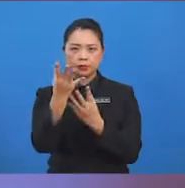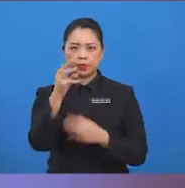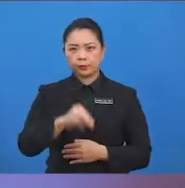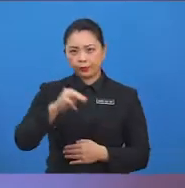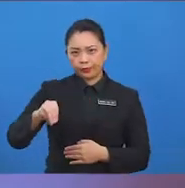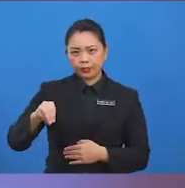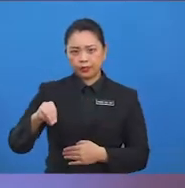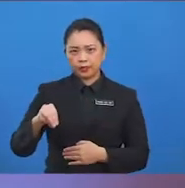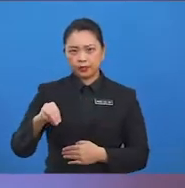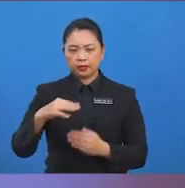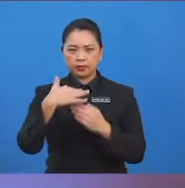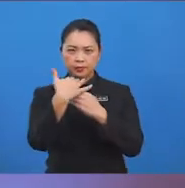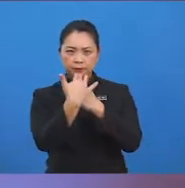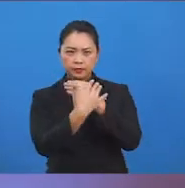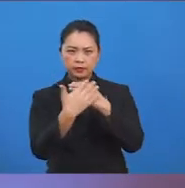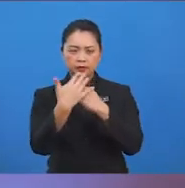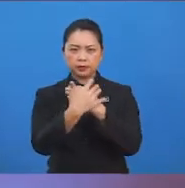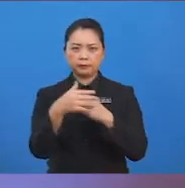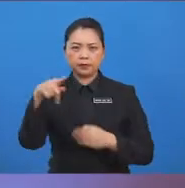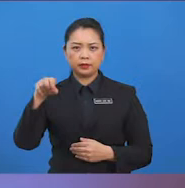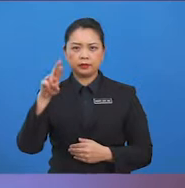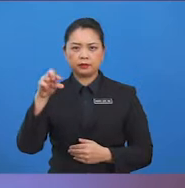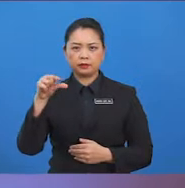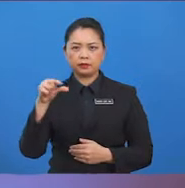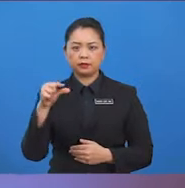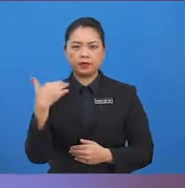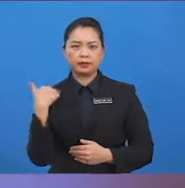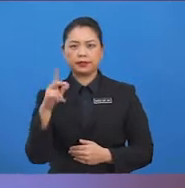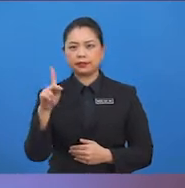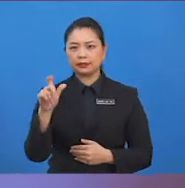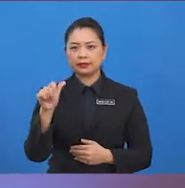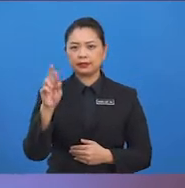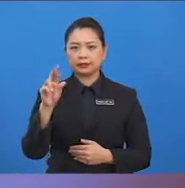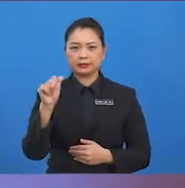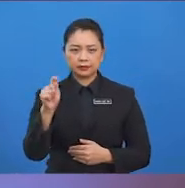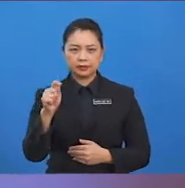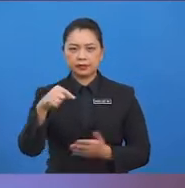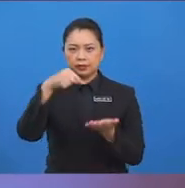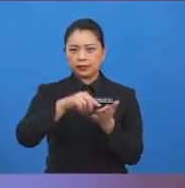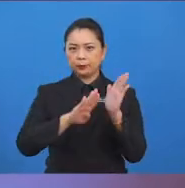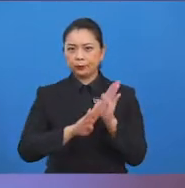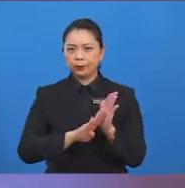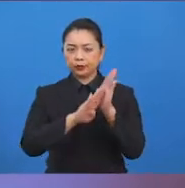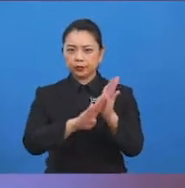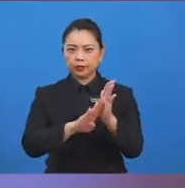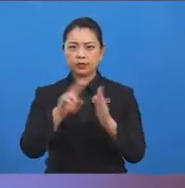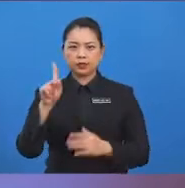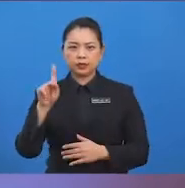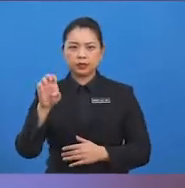murid-murid, lapisan perang ini adalah karat. Ini membuktikan bahawa